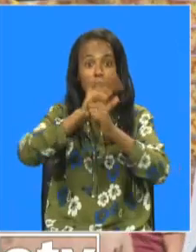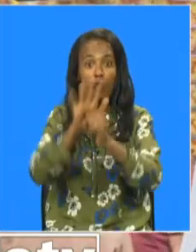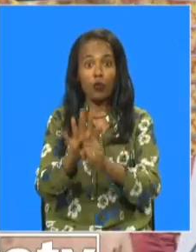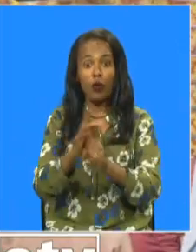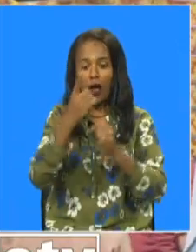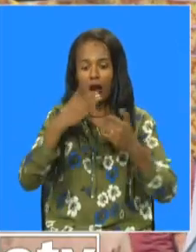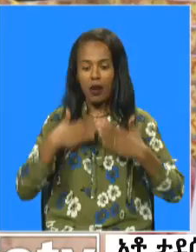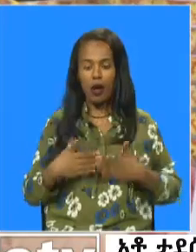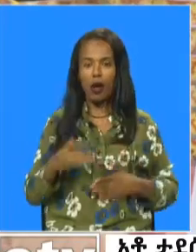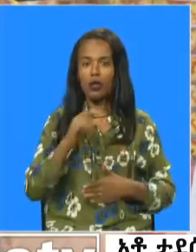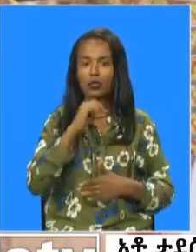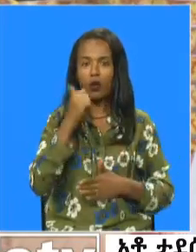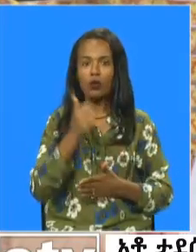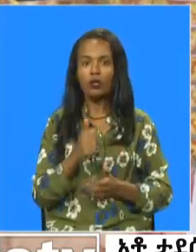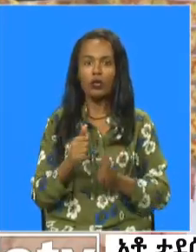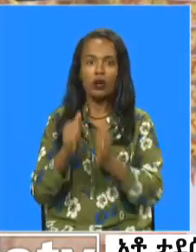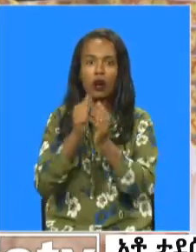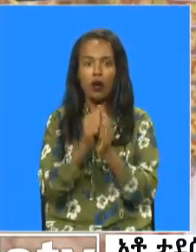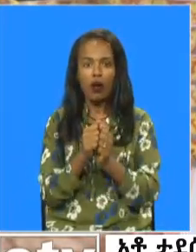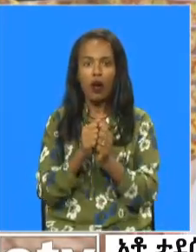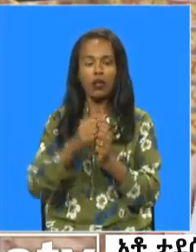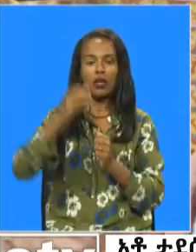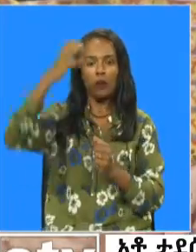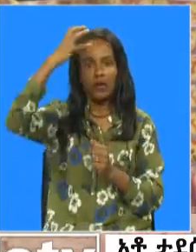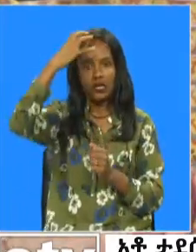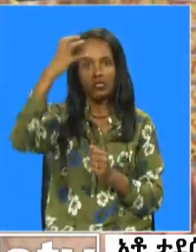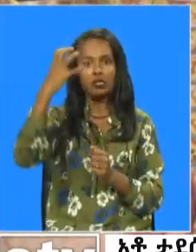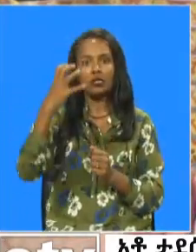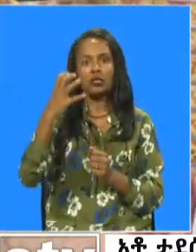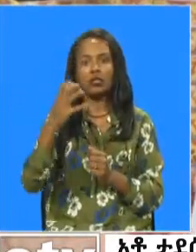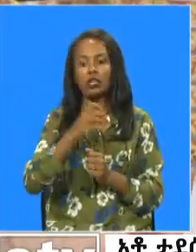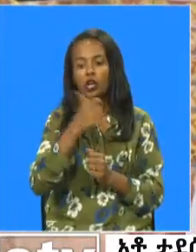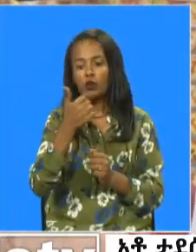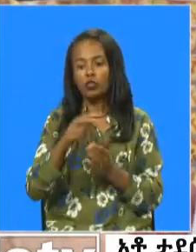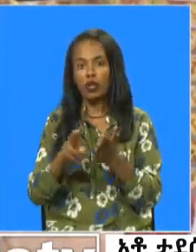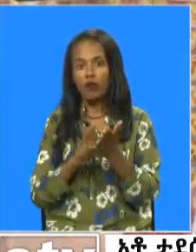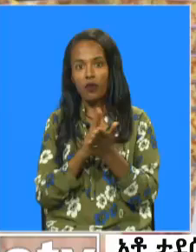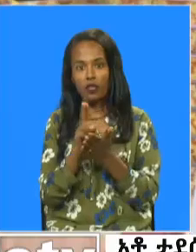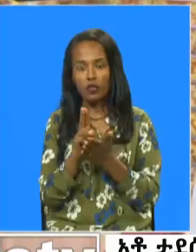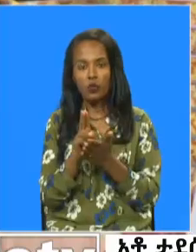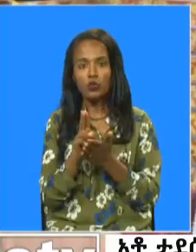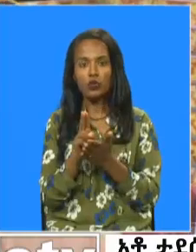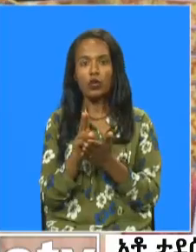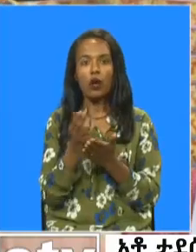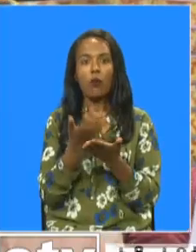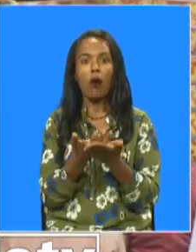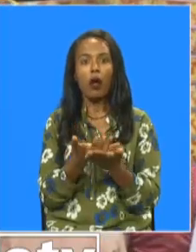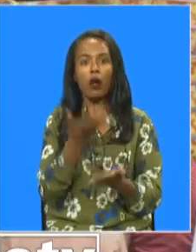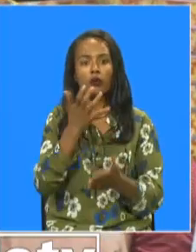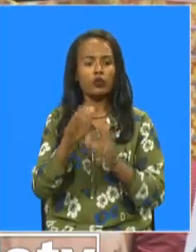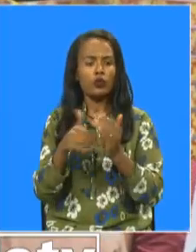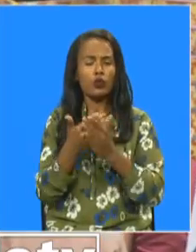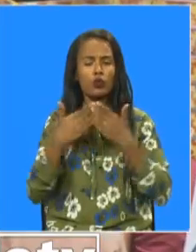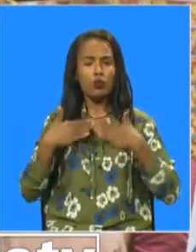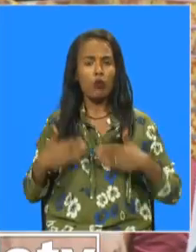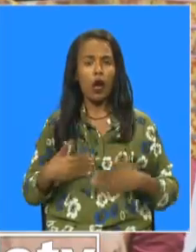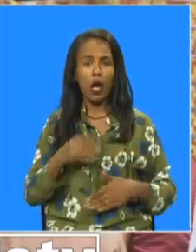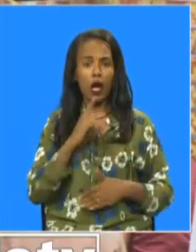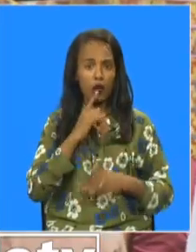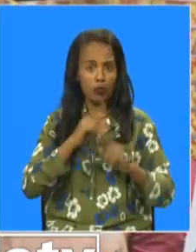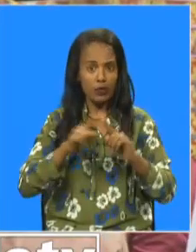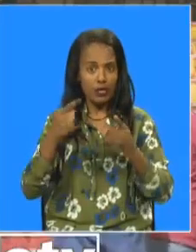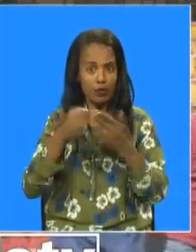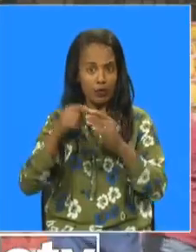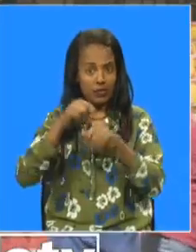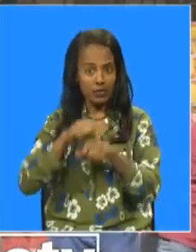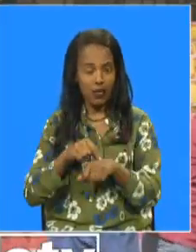አካል ሳይሆን የገበሬ ሰናይ፣ የመንግስት፣ የሌሎች የዩኒቨርሲቲዎች፣ የባለሀብቶች፣ የሁሉም አካል በተለይ በዚህ